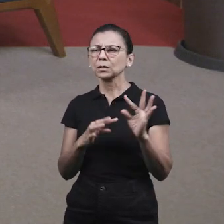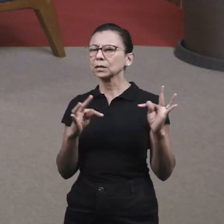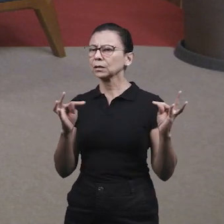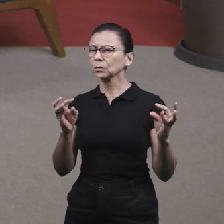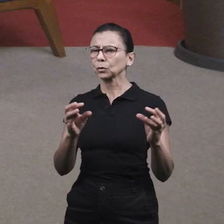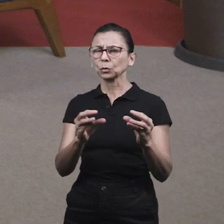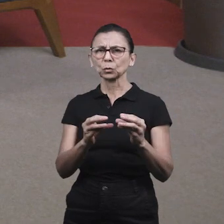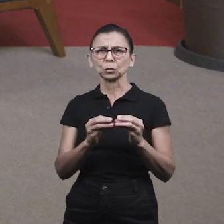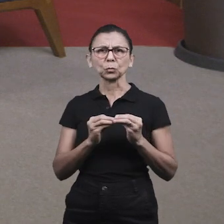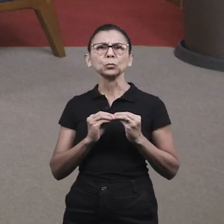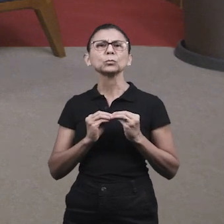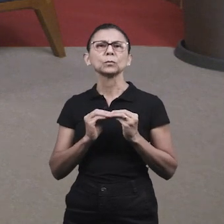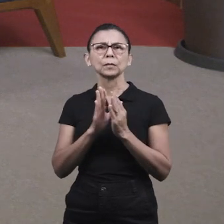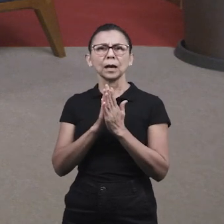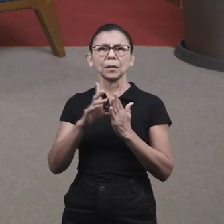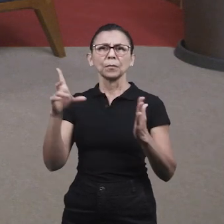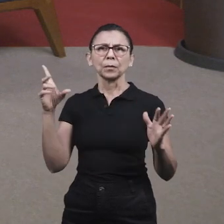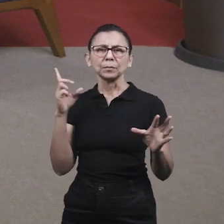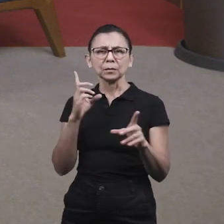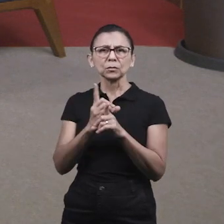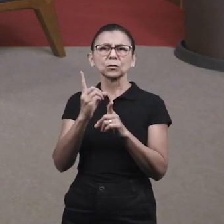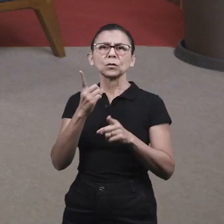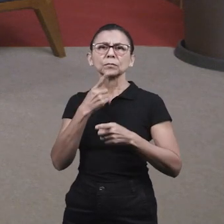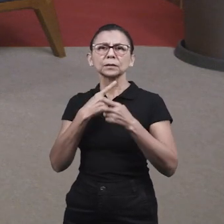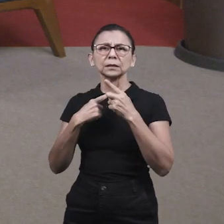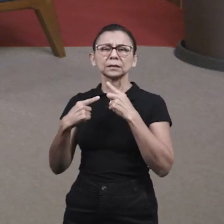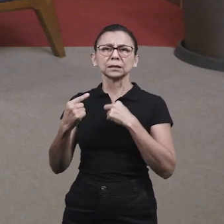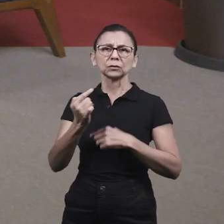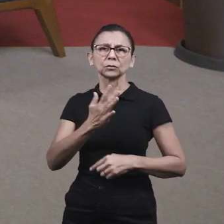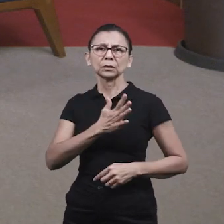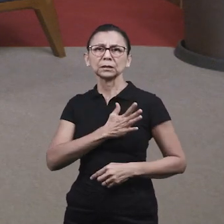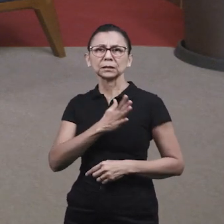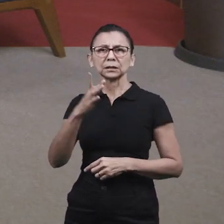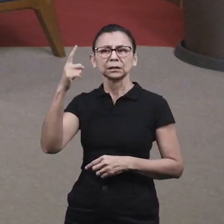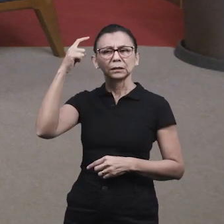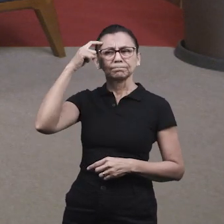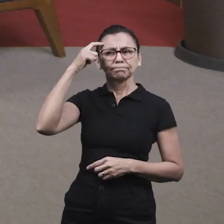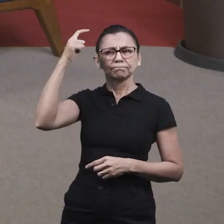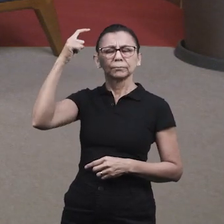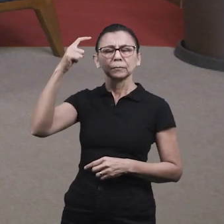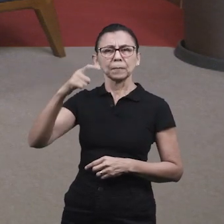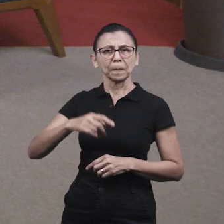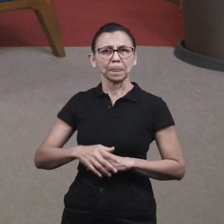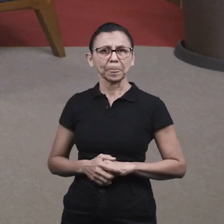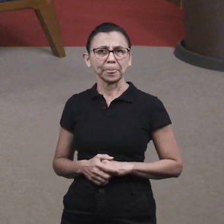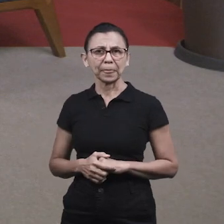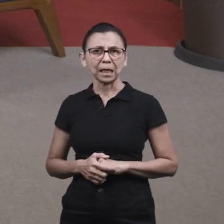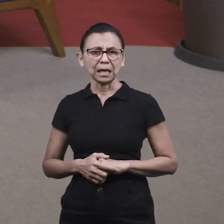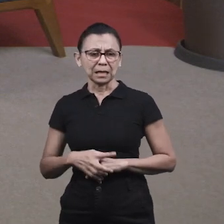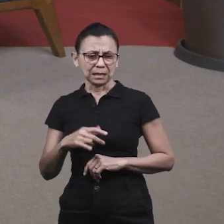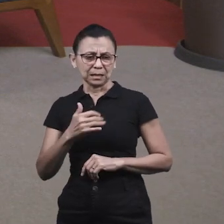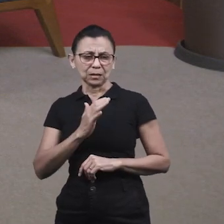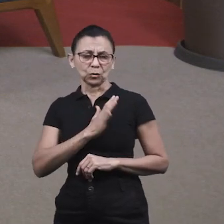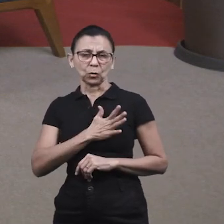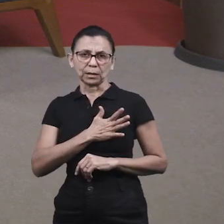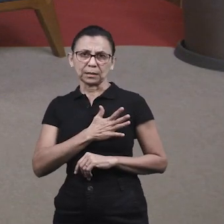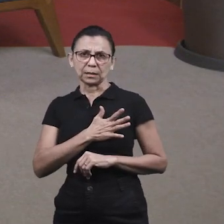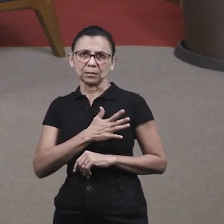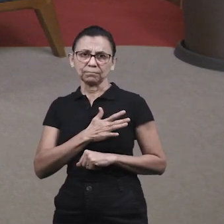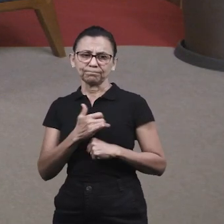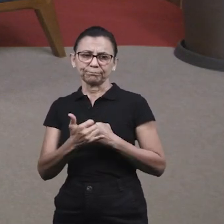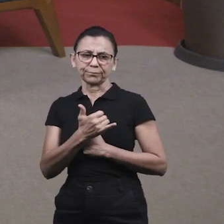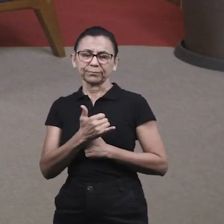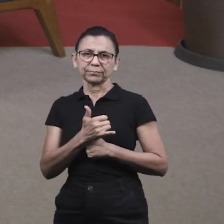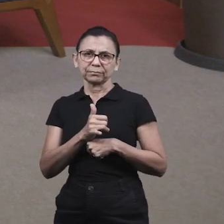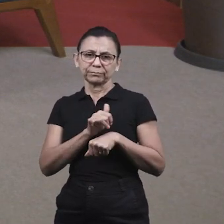qui transforme la vie, donne la direction, n'est-ce pas? Donne une direction parce qu'elle est apte pour discerner les